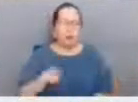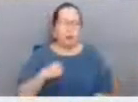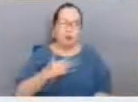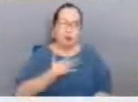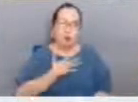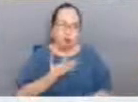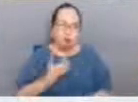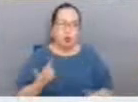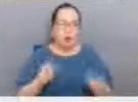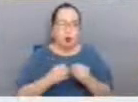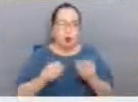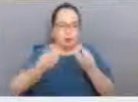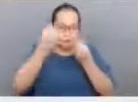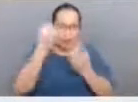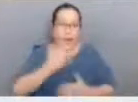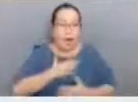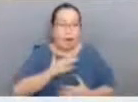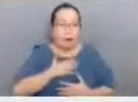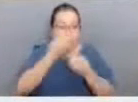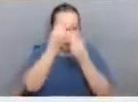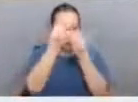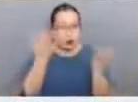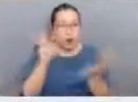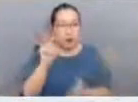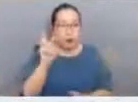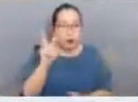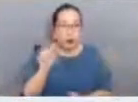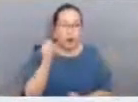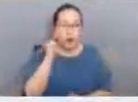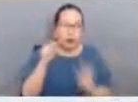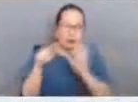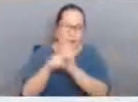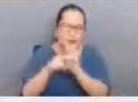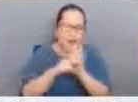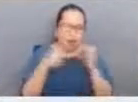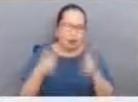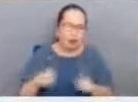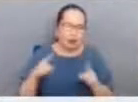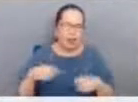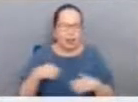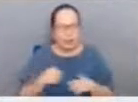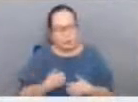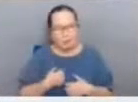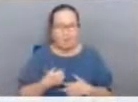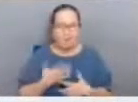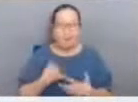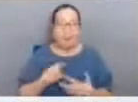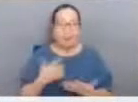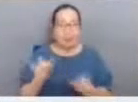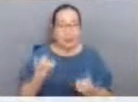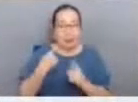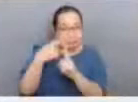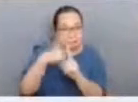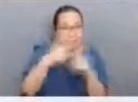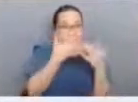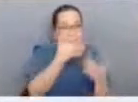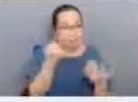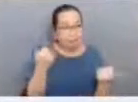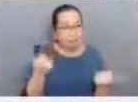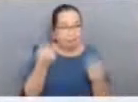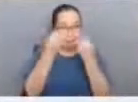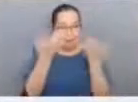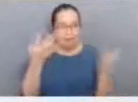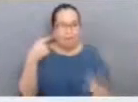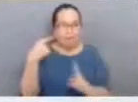makipagsapalara sa ibang bansa dahil sa epekto ng COVID-19 pandemic. Kaya, ating alamin ang overseas employment